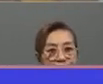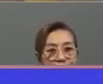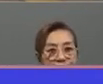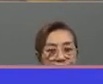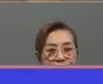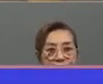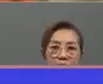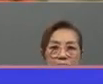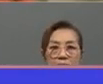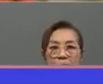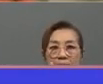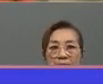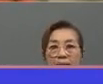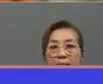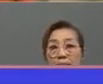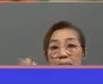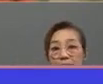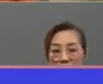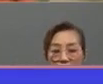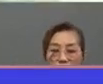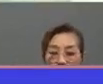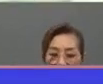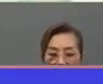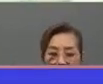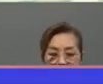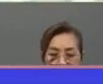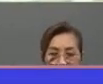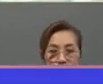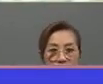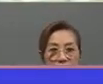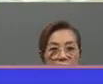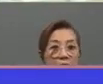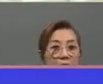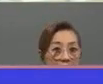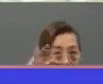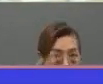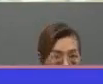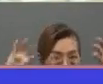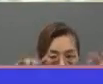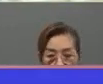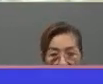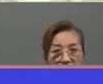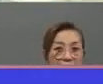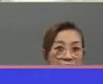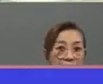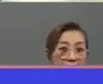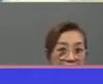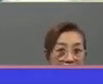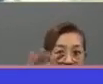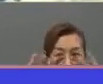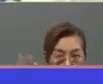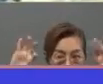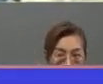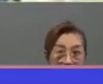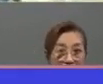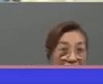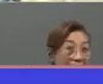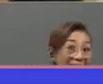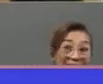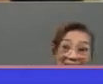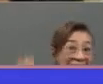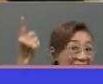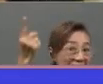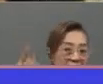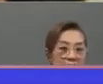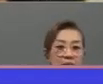หวัดบำนาญเนี่ยนะครับมั่นใจได้ว่าการปรับขึ้นเงินเดือนครั้งนี้เนี่ยเรียบร้อยแน่นอนนะครับถ้าหน่วยไหนที่อาจจะขึ้นเดือนนี้ยังไม่ทันก็